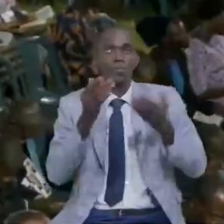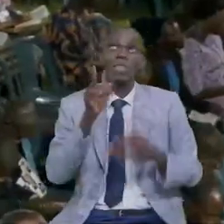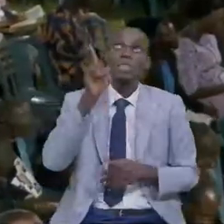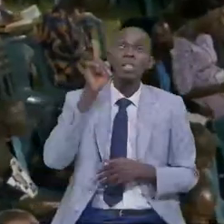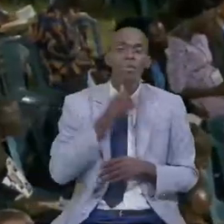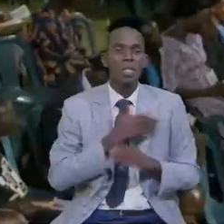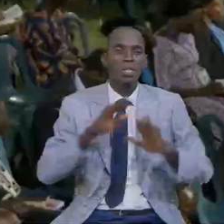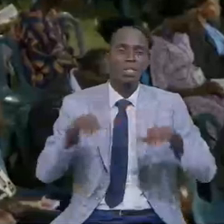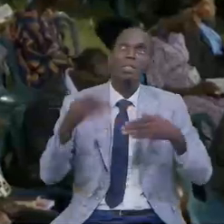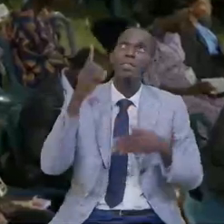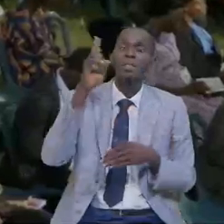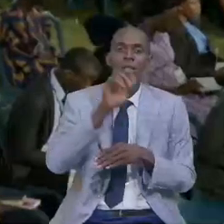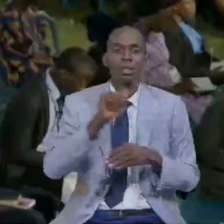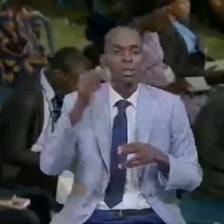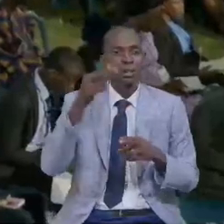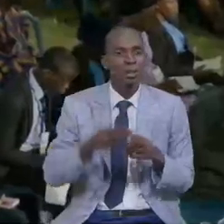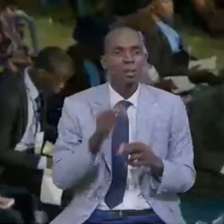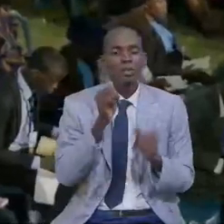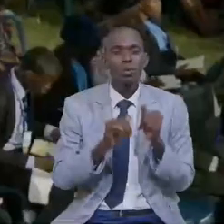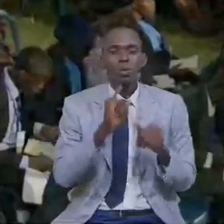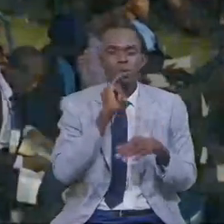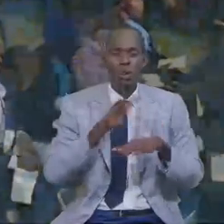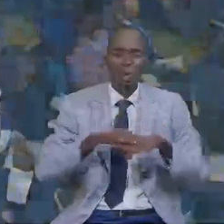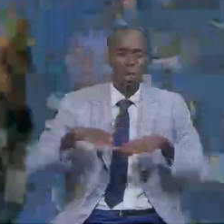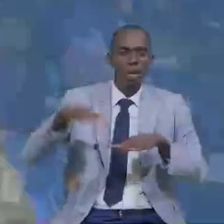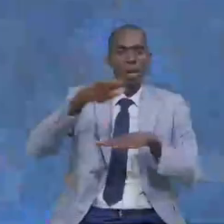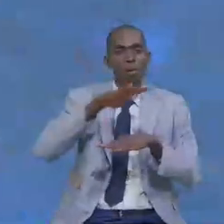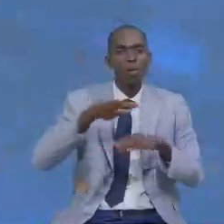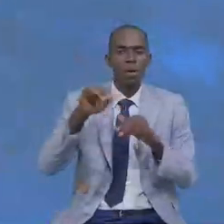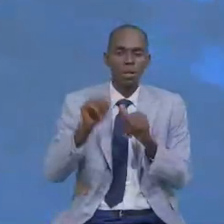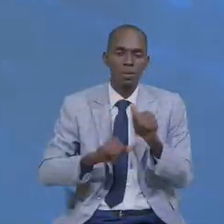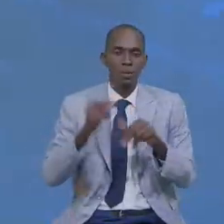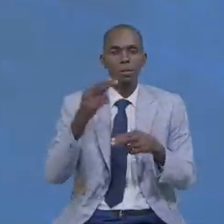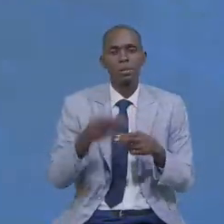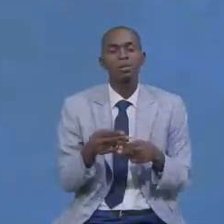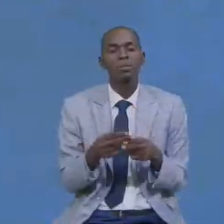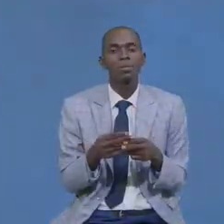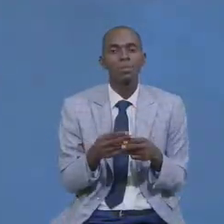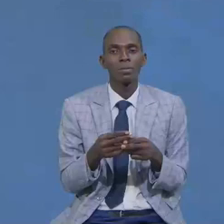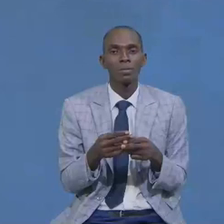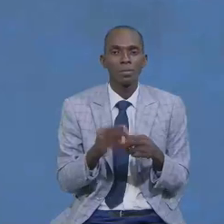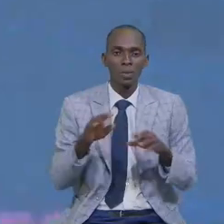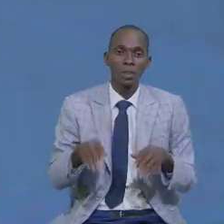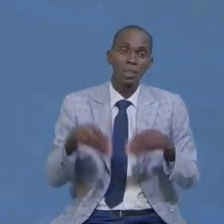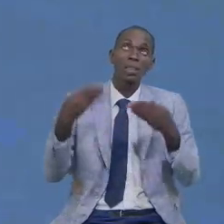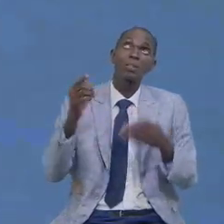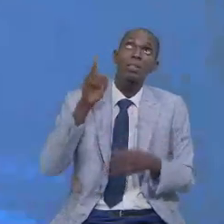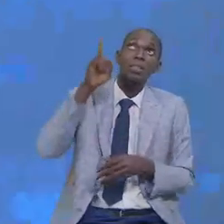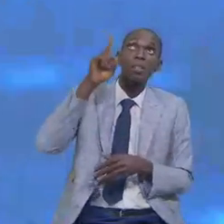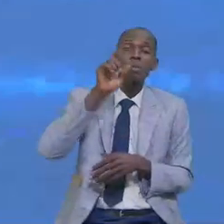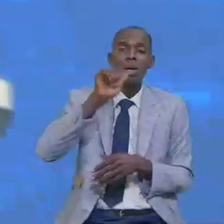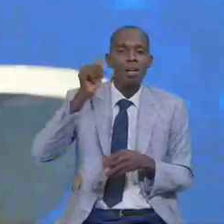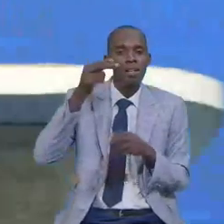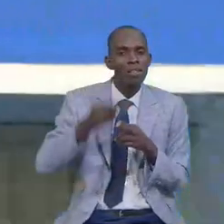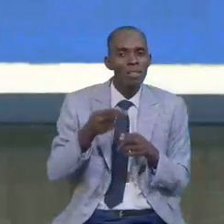C'est pourquoi Dieu l'a souverainement élevé et lui a donné le nom qui est au-dessus de tout nom. Il lui a donné un nom, le nom qui